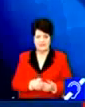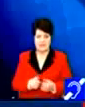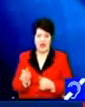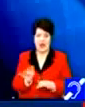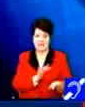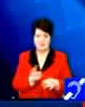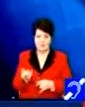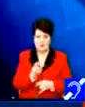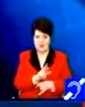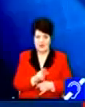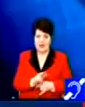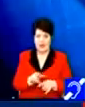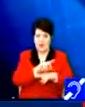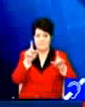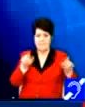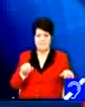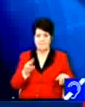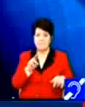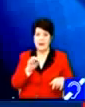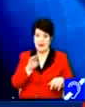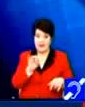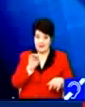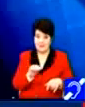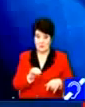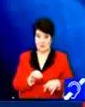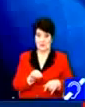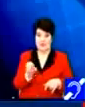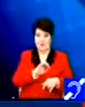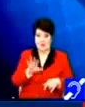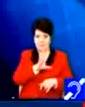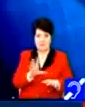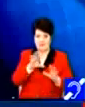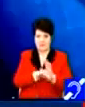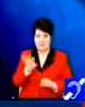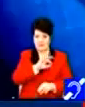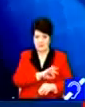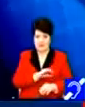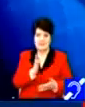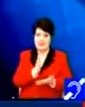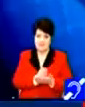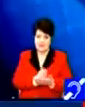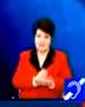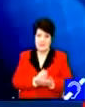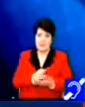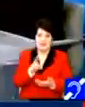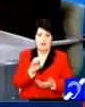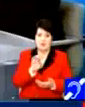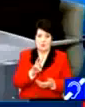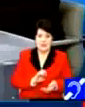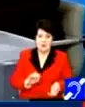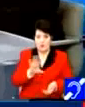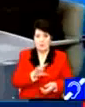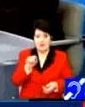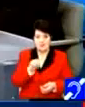Acțiunea parchetului european va fi extins inclusiv și pentru statele care beneficiază de asistență din partea Uniunii Europene. Și